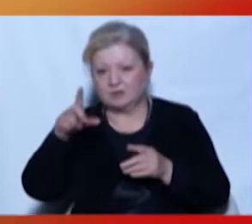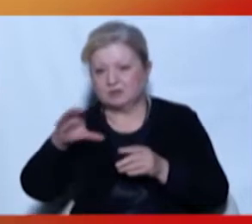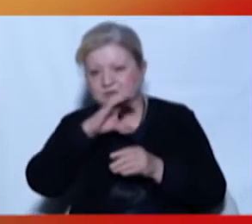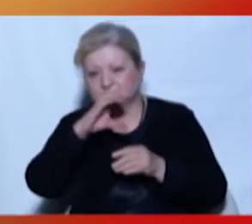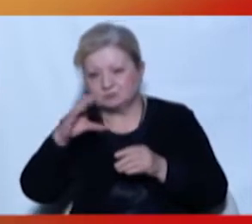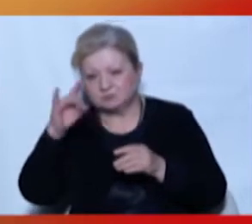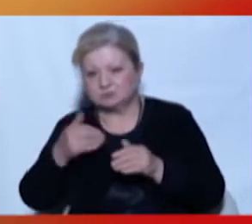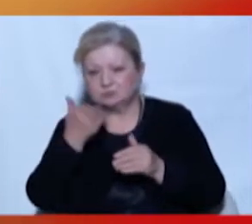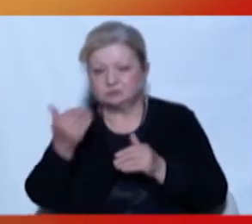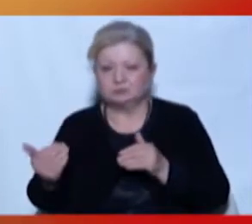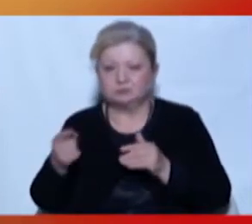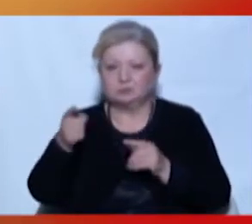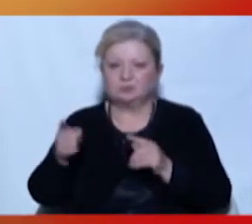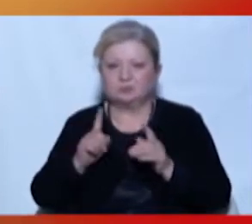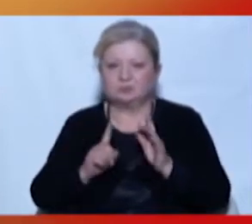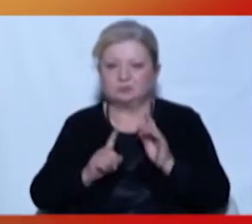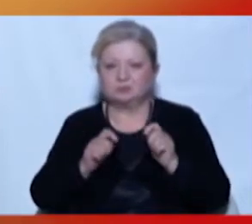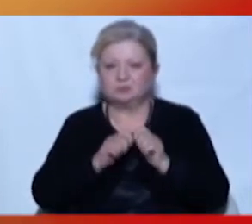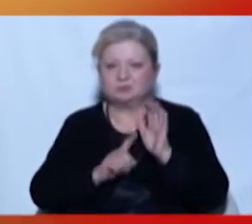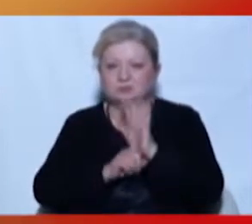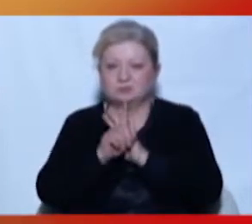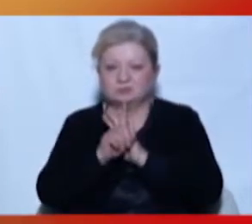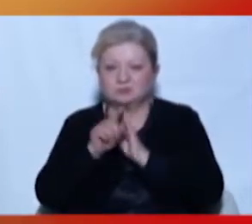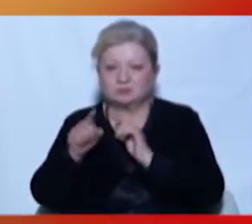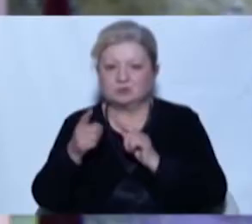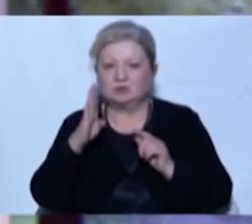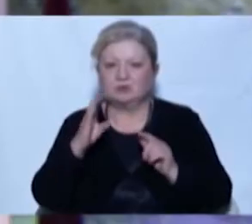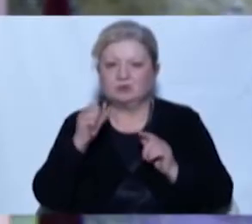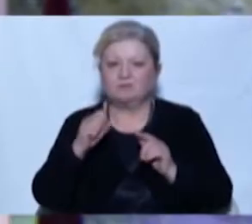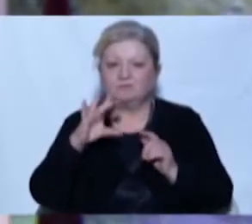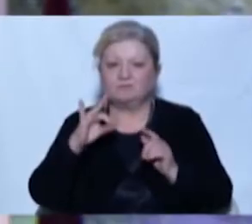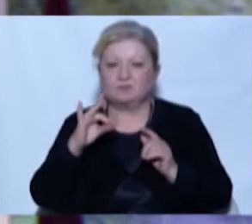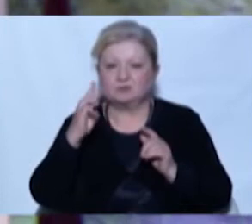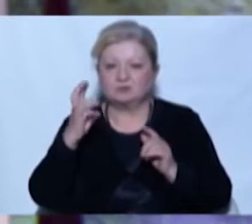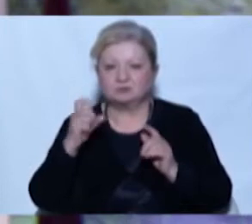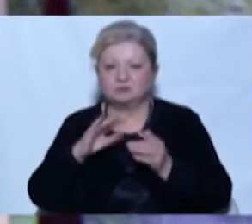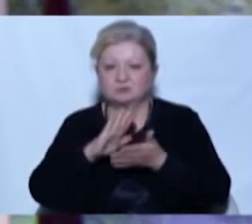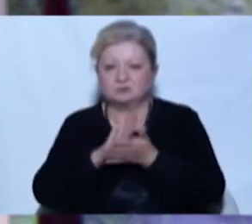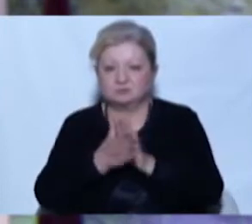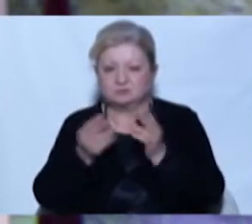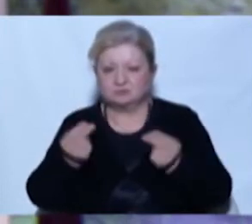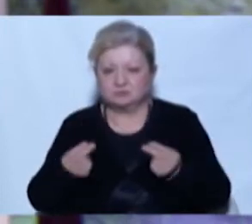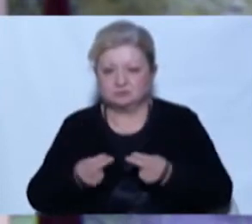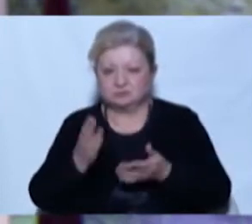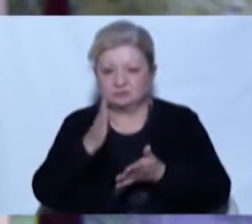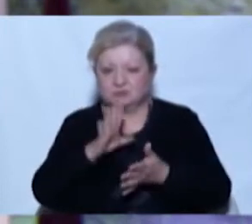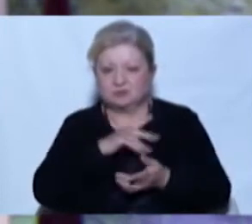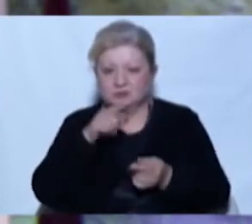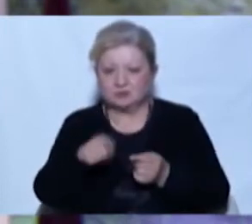საბჭოთა კავშირის მიერ შექმნილმა ვარშავის პაქტის სახელმწიფოებმა, სამხედრო კავშირმა,